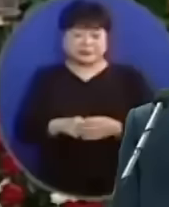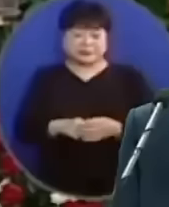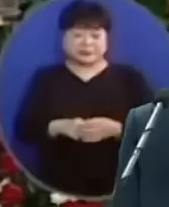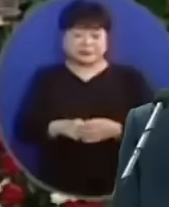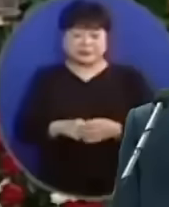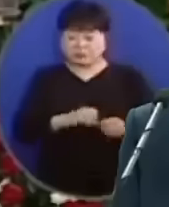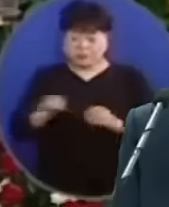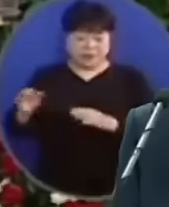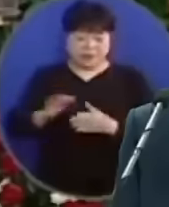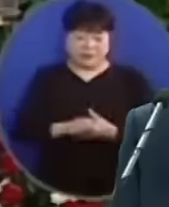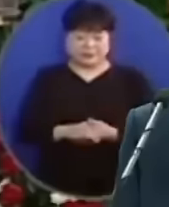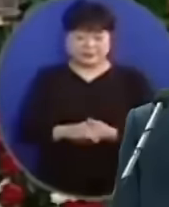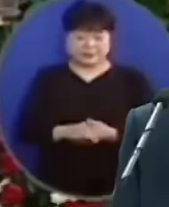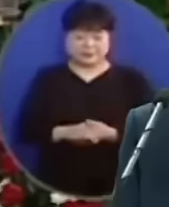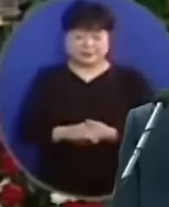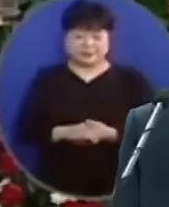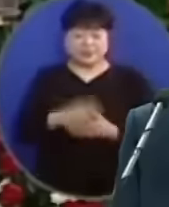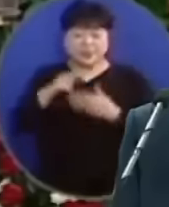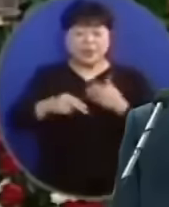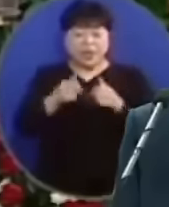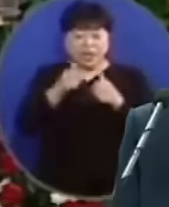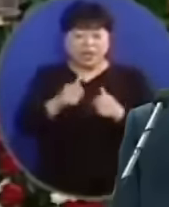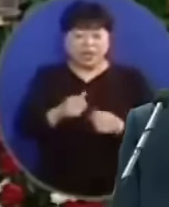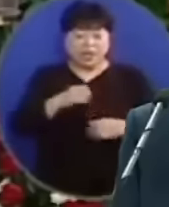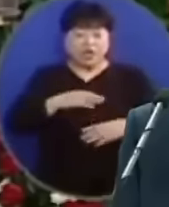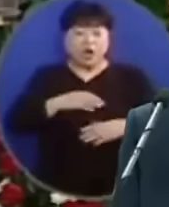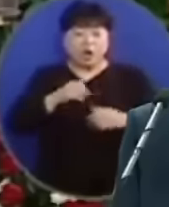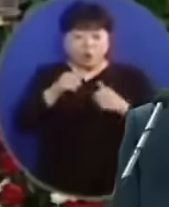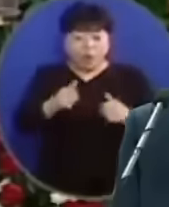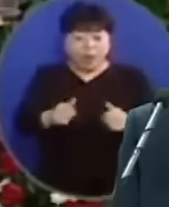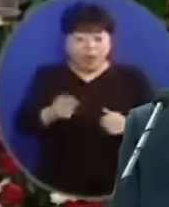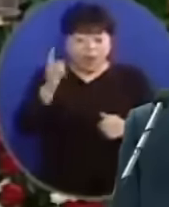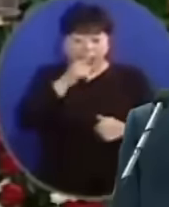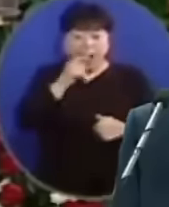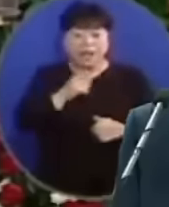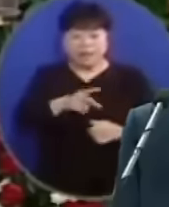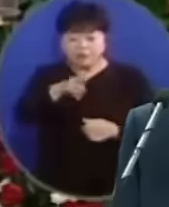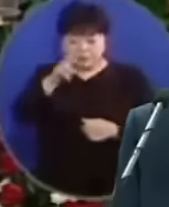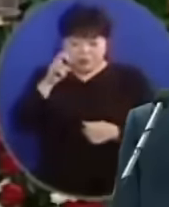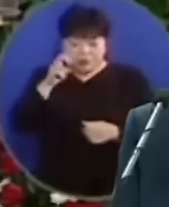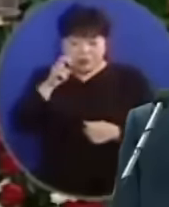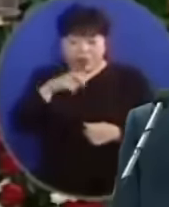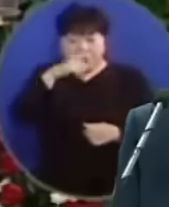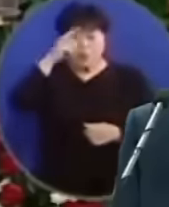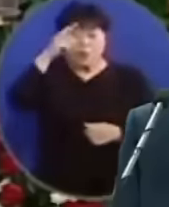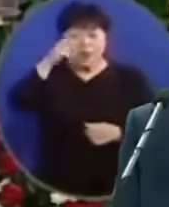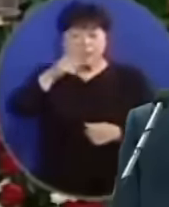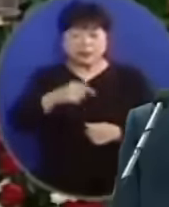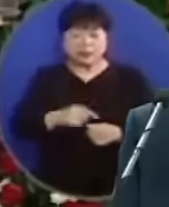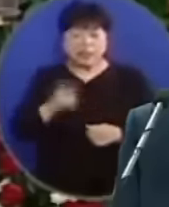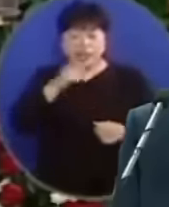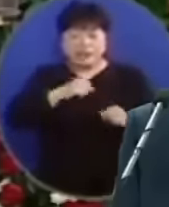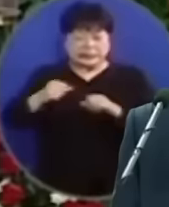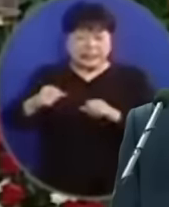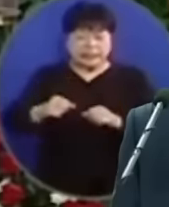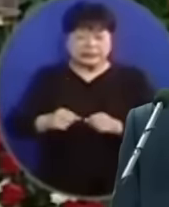것입니다. 야훼를 경외하는 것은 악을 미워하는 것이라. 나는 교만과 거만과 악한 행실과 폐역한 입을 미워한다고 잠언서 8장 13절에